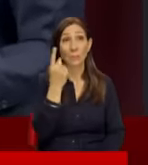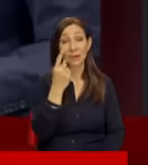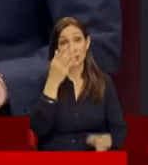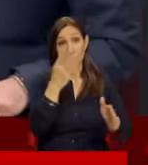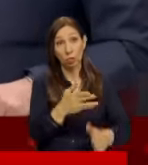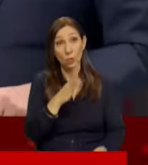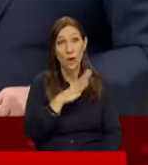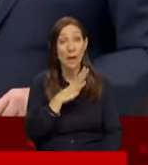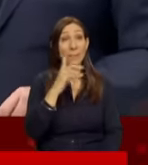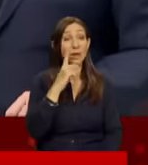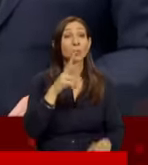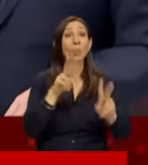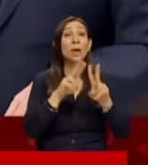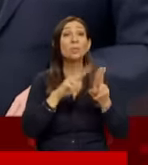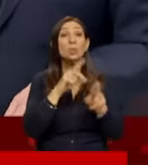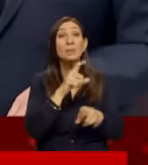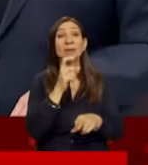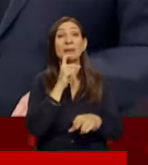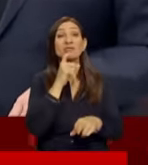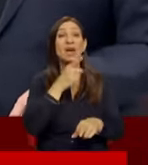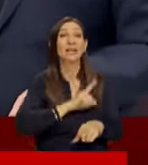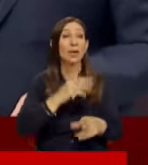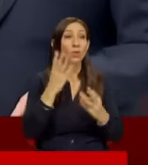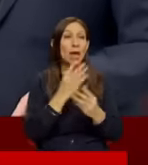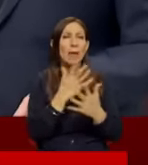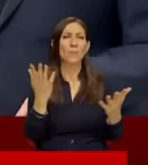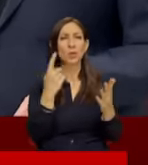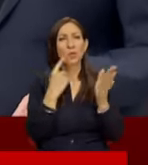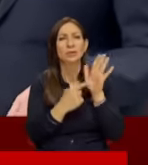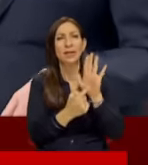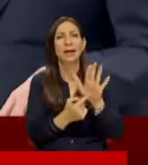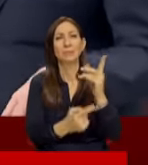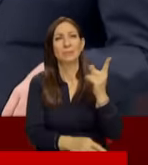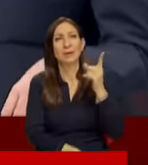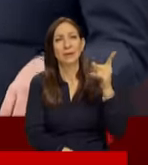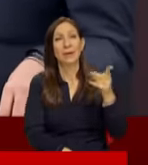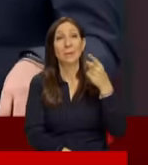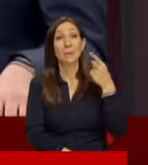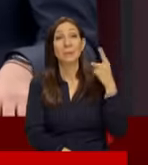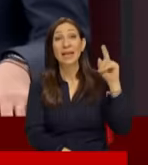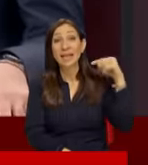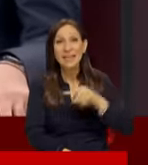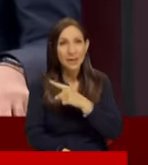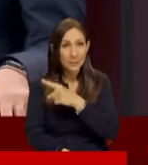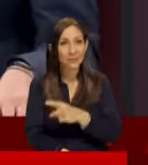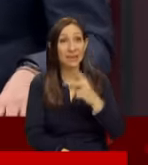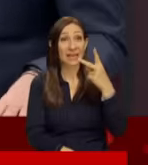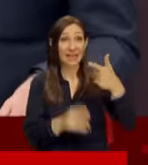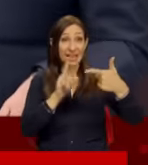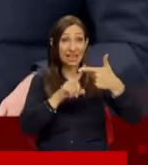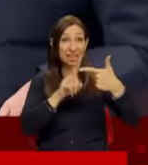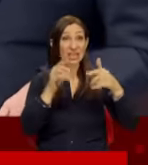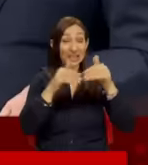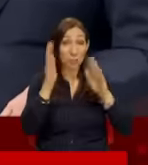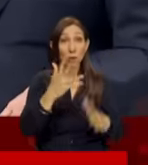durum da var. Ya bakın Murat Kurum'un yanlış aday olduğunun en büyük göstergelerinden biri Binali Yıldırım ikinci seçimde